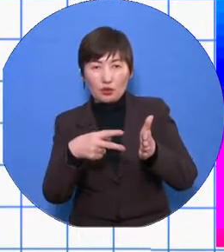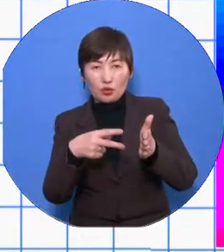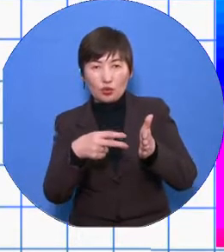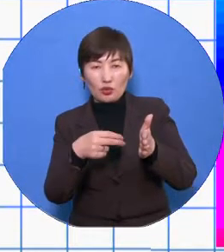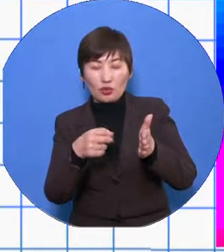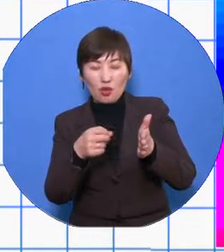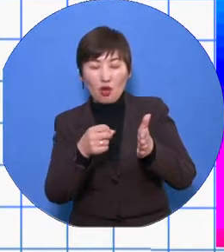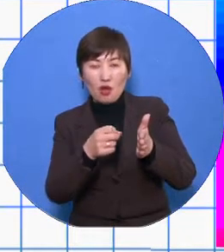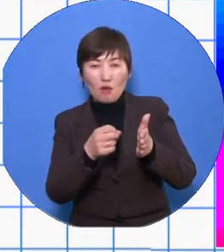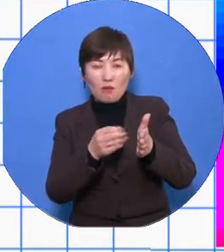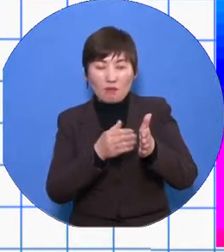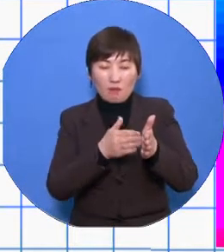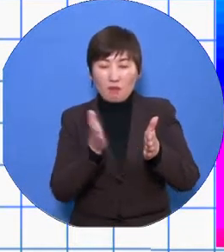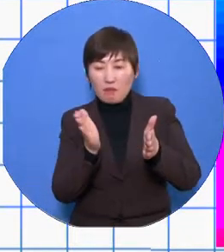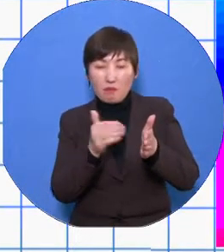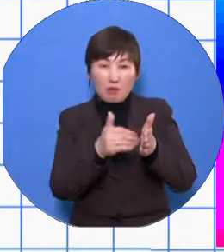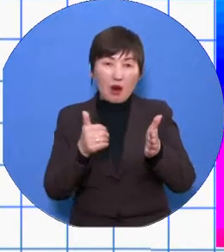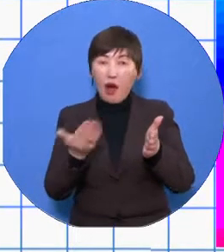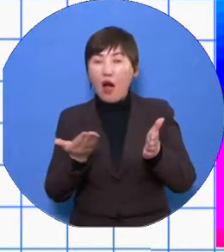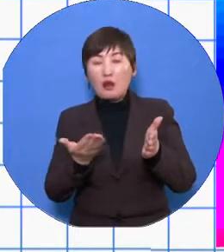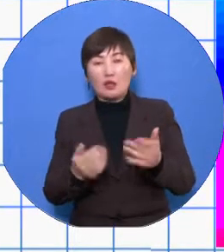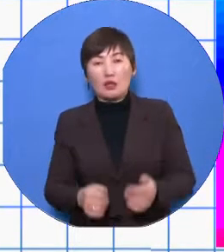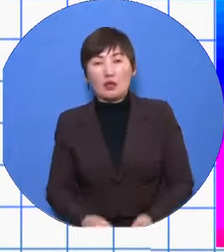ойсон цэцэрэг хаашаа чиглэх вэ?